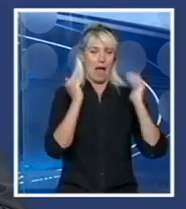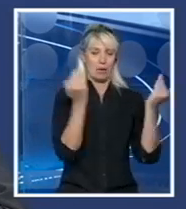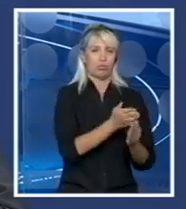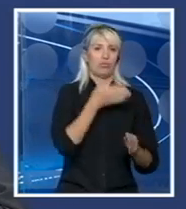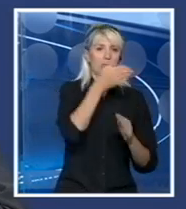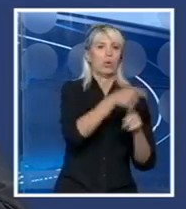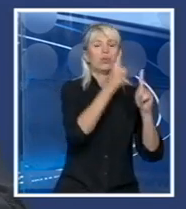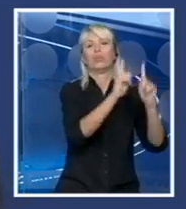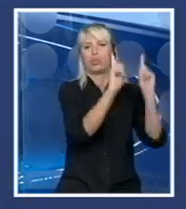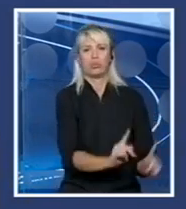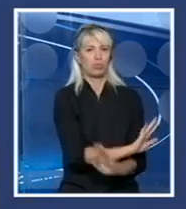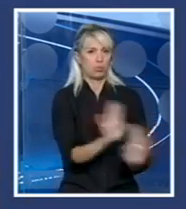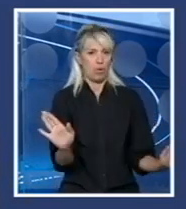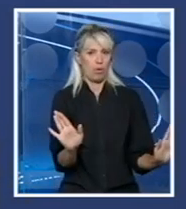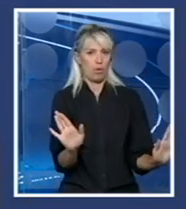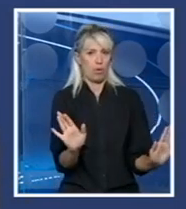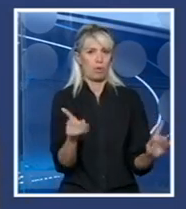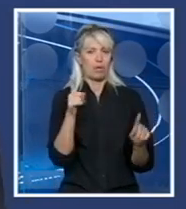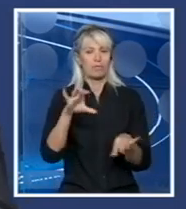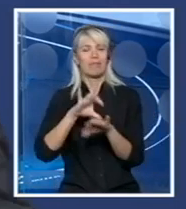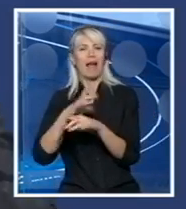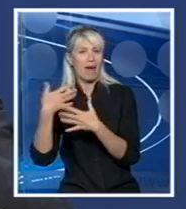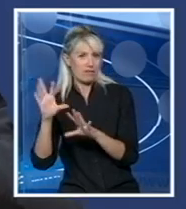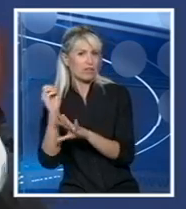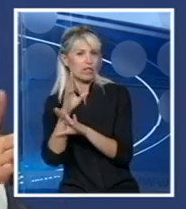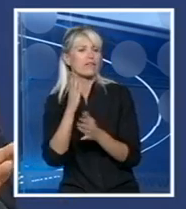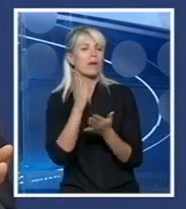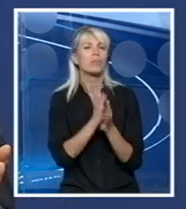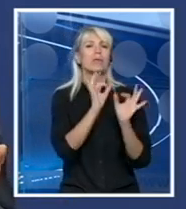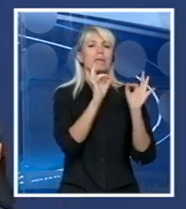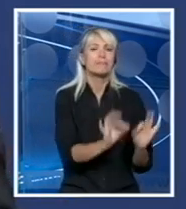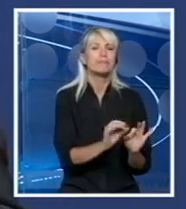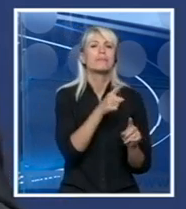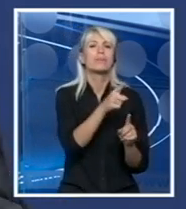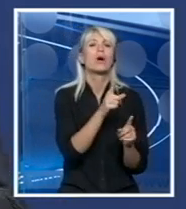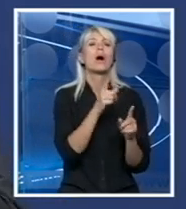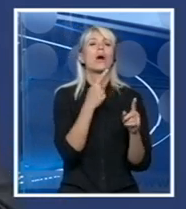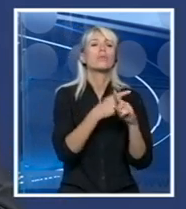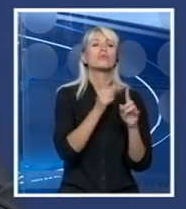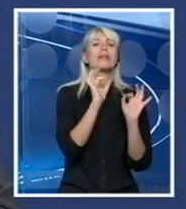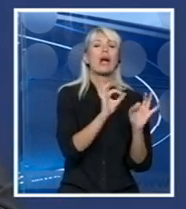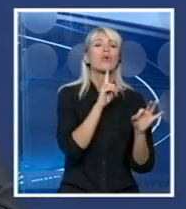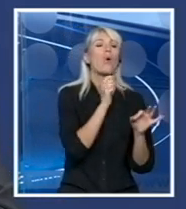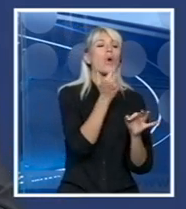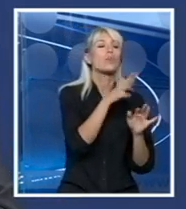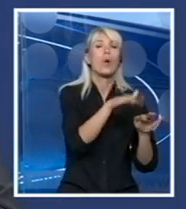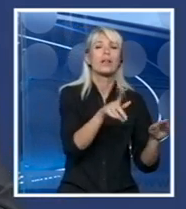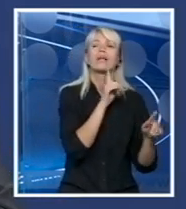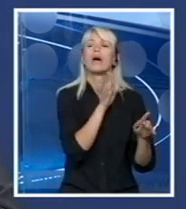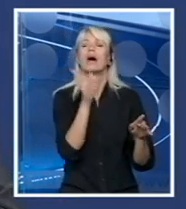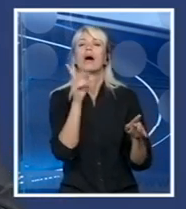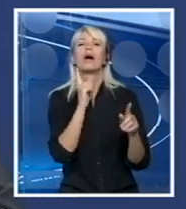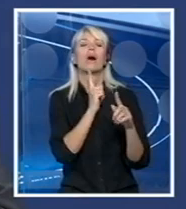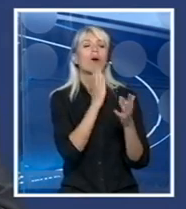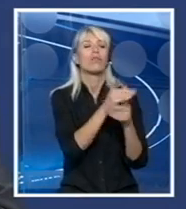gledat ćemo da tačan broj grupa, dece i kohorta budu orijentisani na određene sanitarne čvorove, da određeni predmeti ne mogu